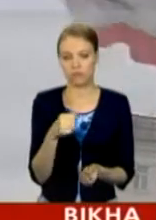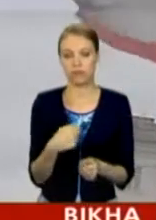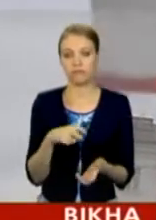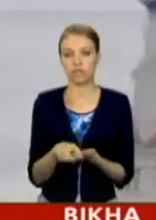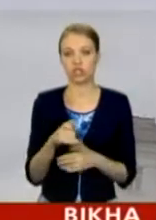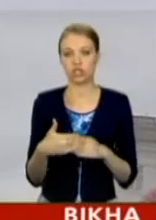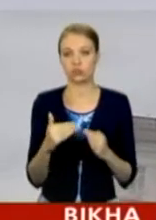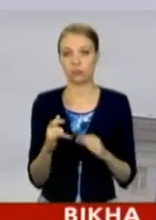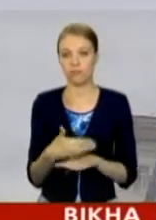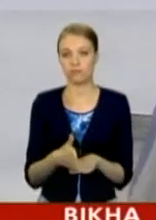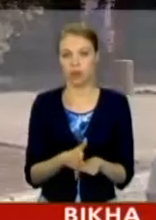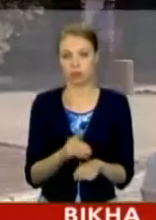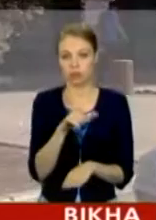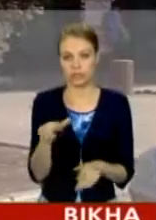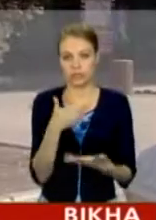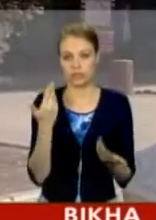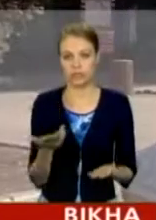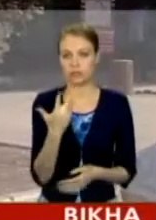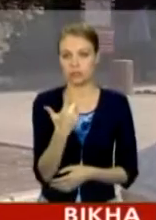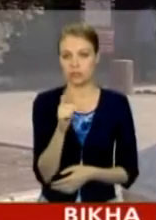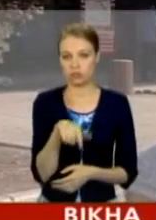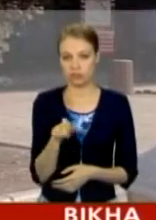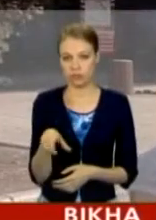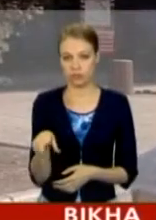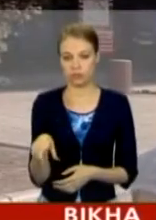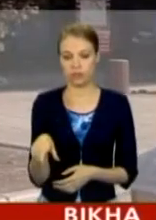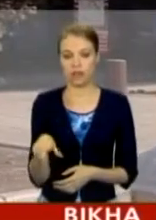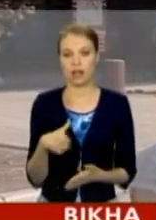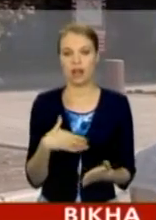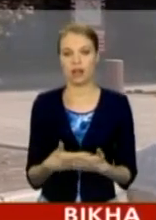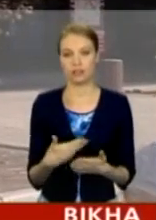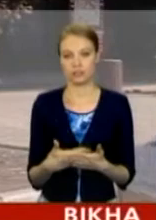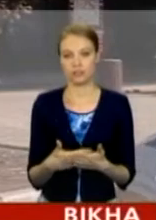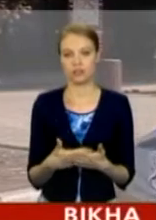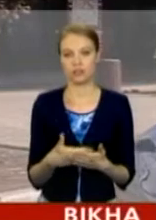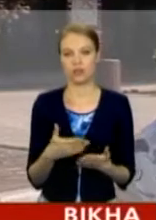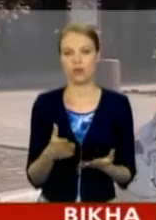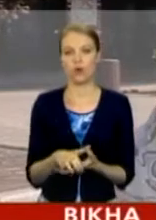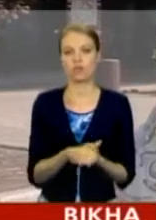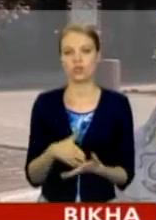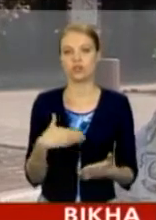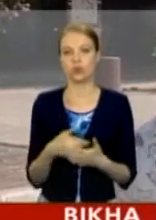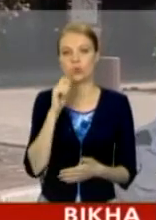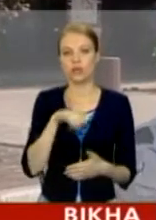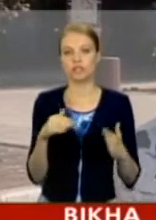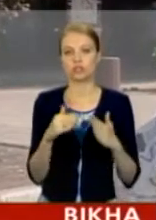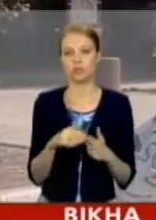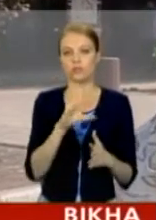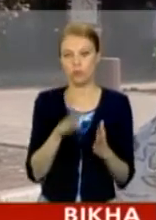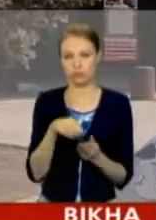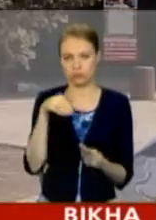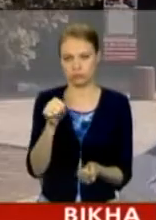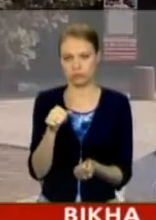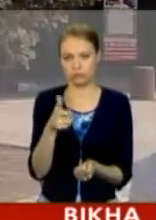дому в тапочках, їх нет. Три чоловіка, активіста общественної організації «Український дом» пропали взагалі